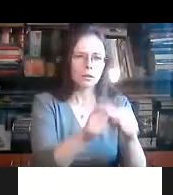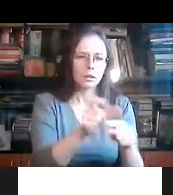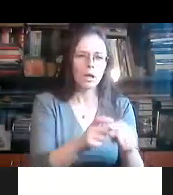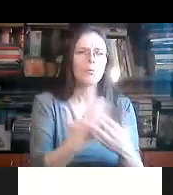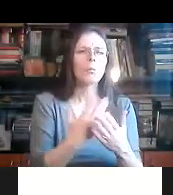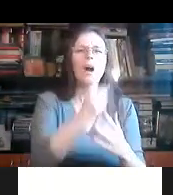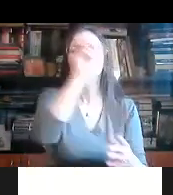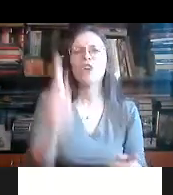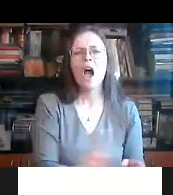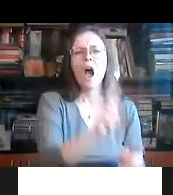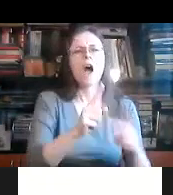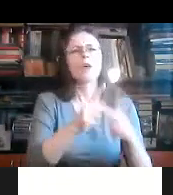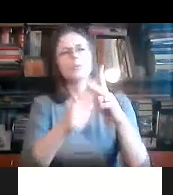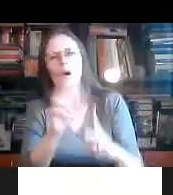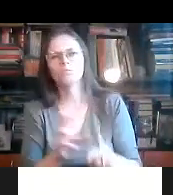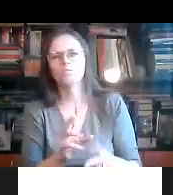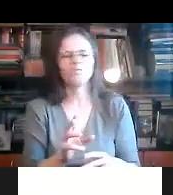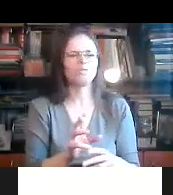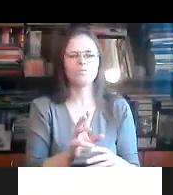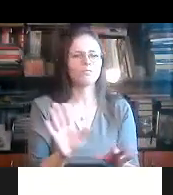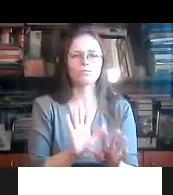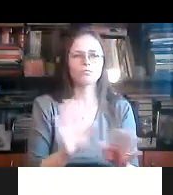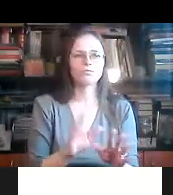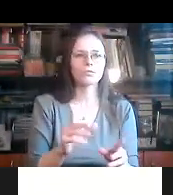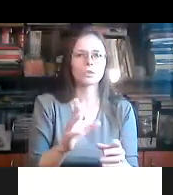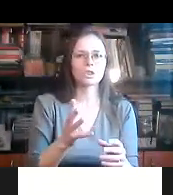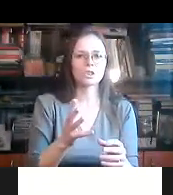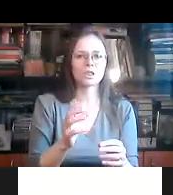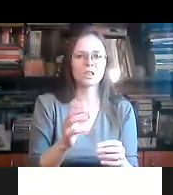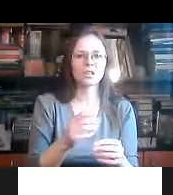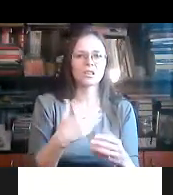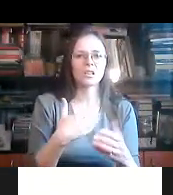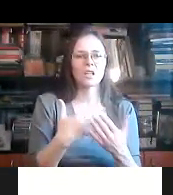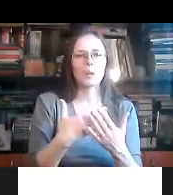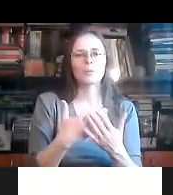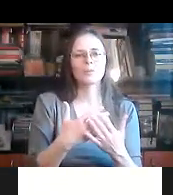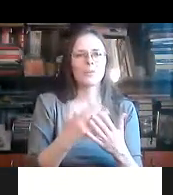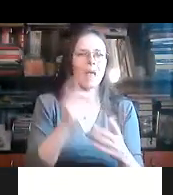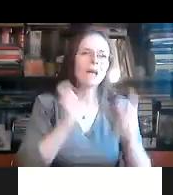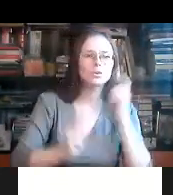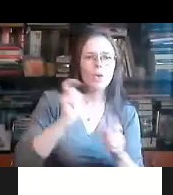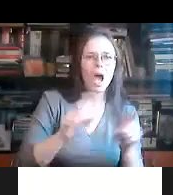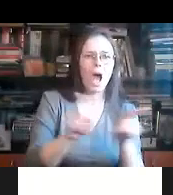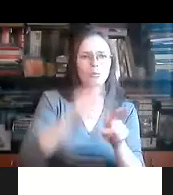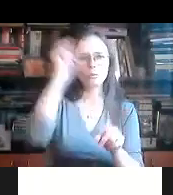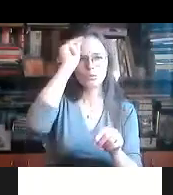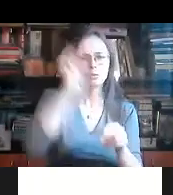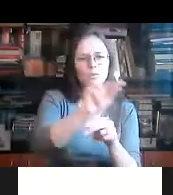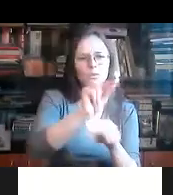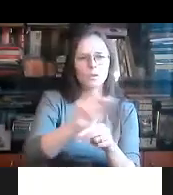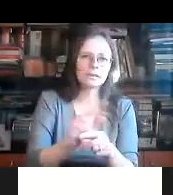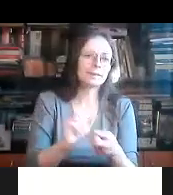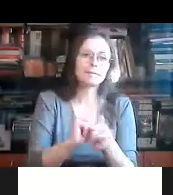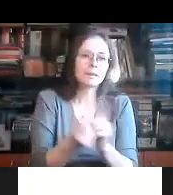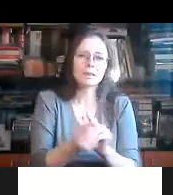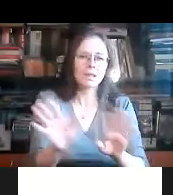кажется, уже утомительны и для преподавателей, и для студентов. Но мы это не изменим, это как бы это невозможно. Но я уже начинаю